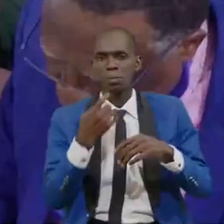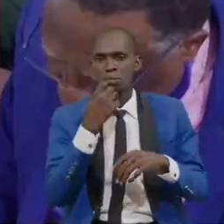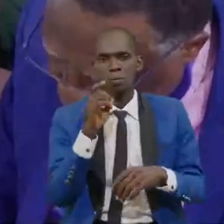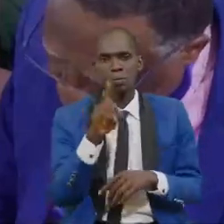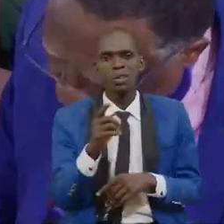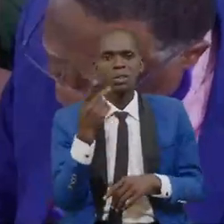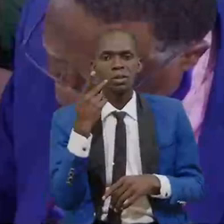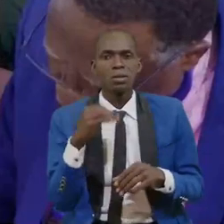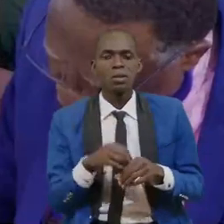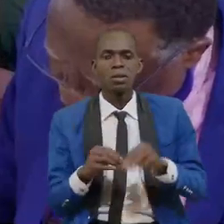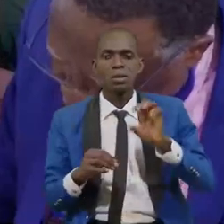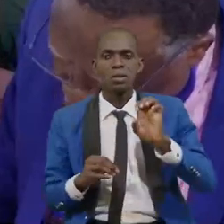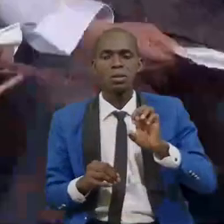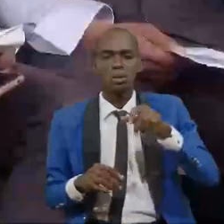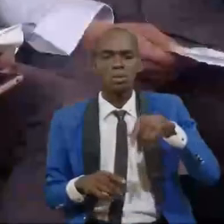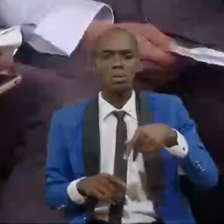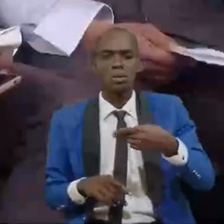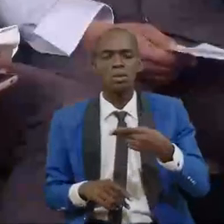4,